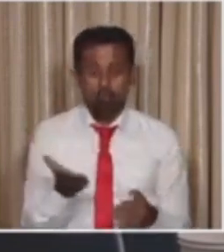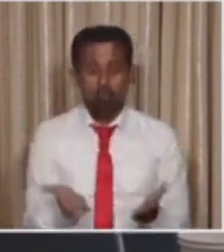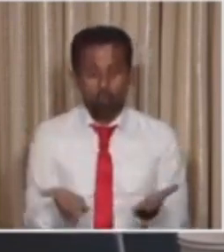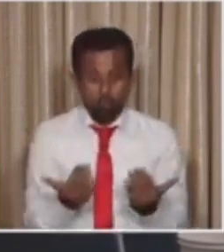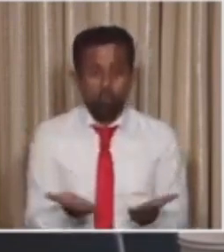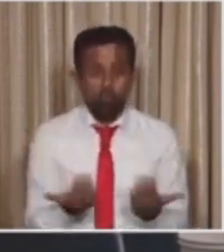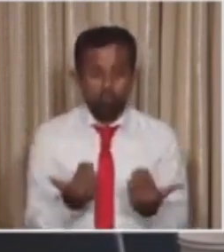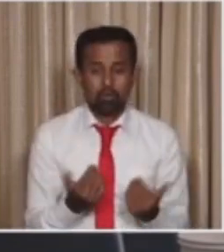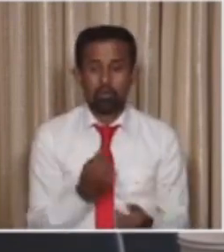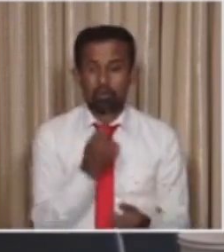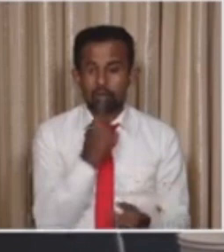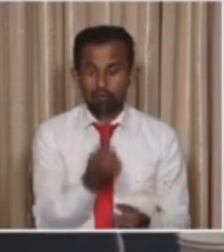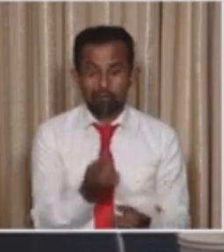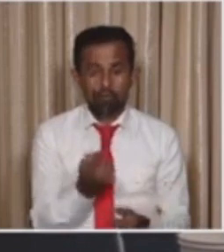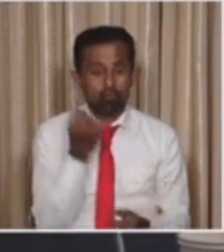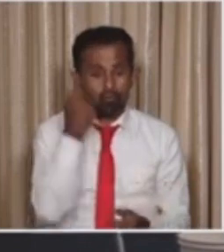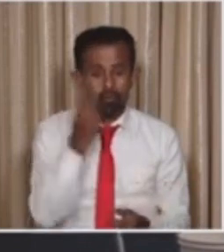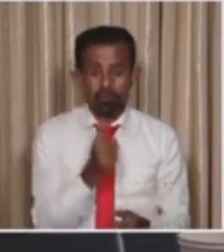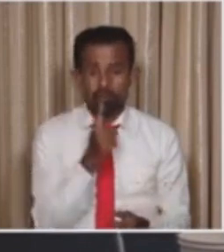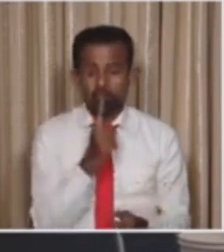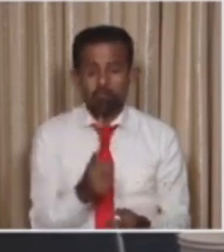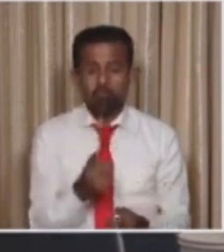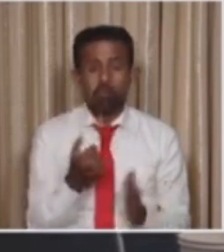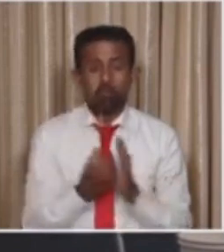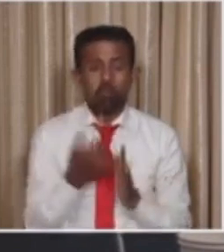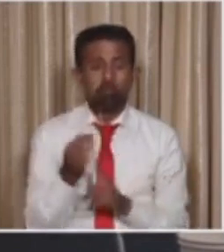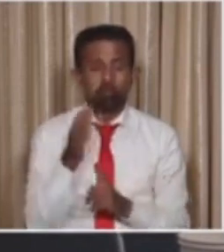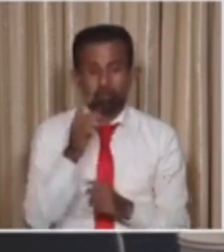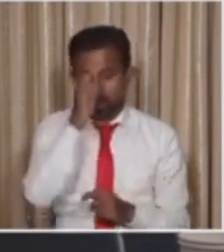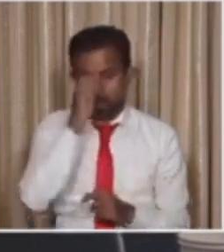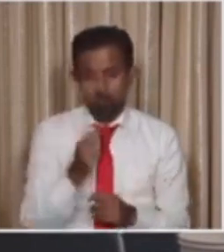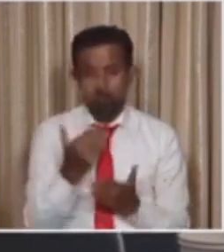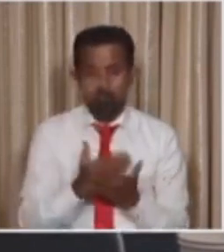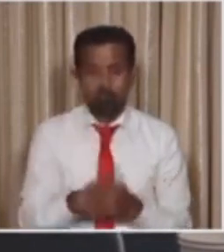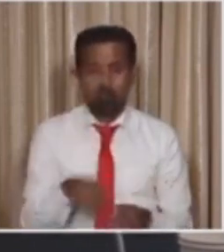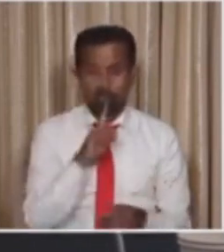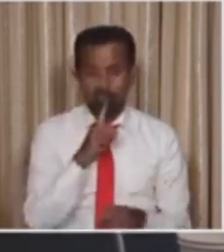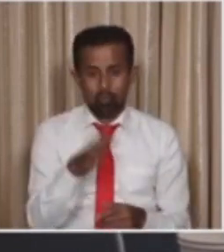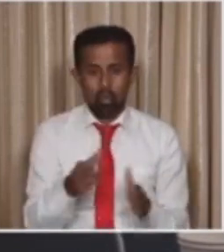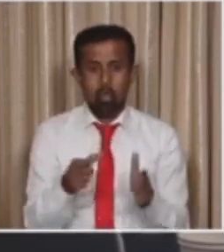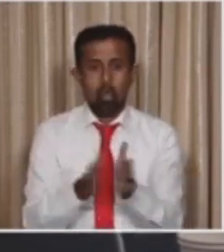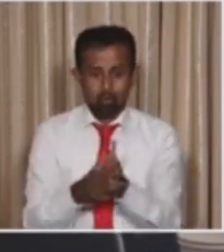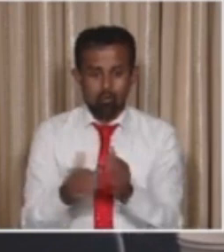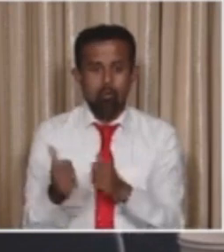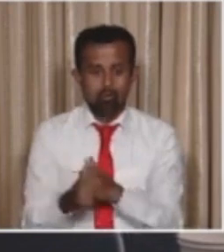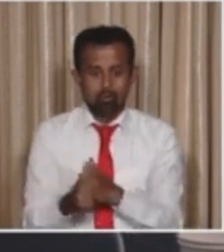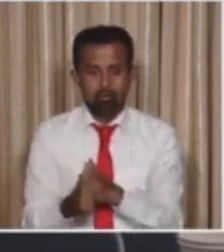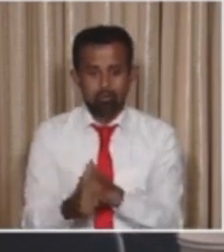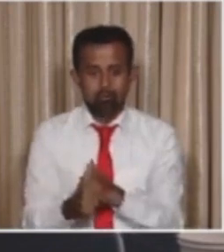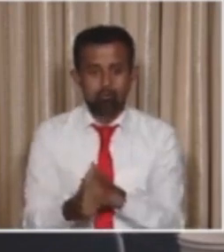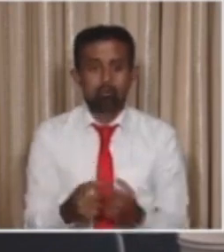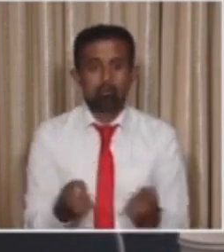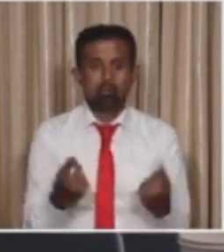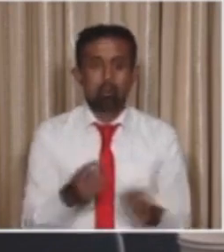ரணில் விக்ரமசிங்கே அவர்கள் காலையிலே இங்கு பேசும்பொழுது சொன்னார், அதற்காக நாங்கள் ஒரு கமிட்டி நியமித்து அதற்கான ஏற்பாடுகளை செய்வதற்கான நிலையை